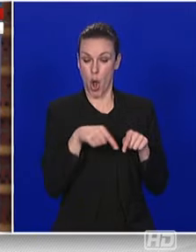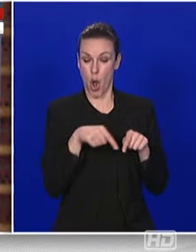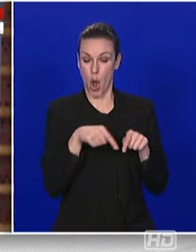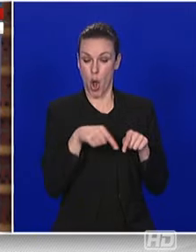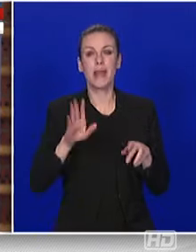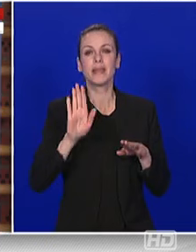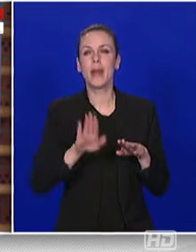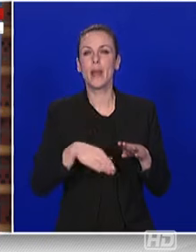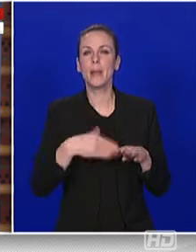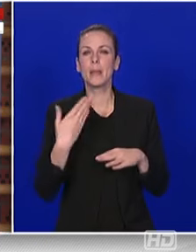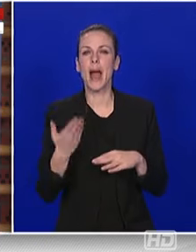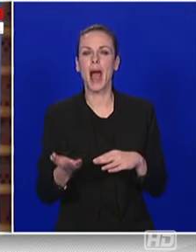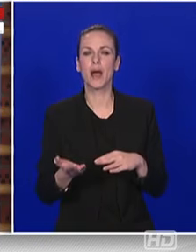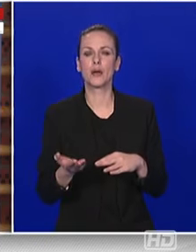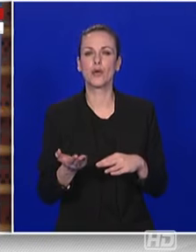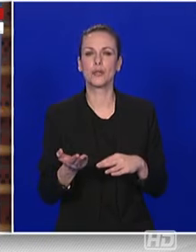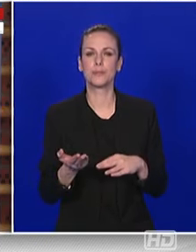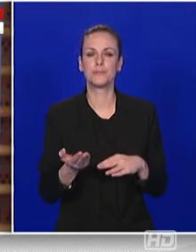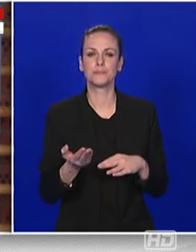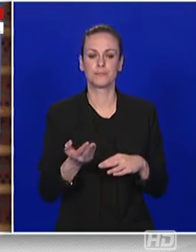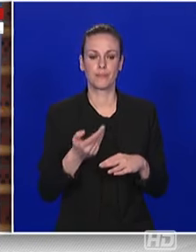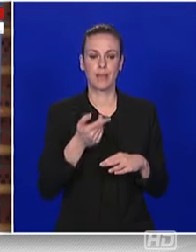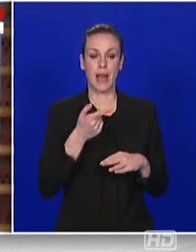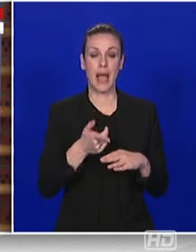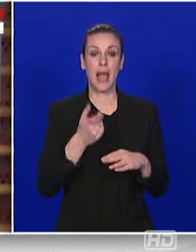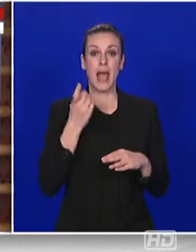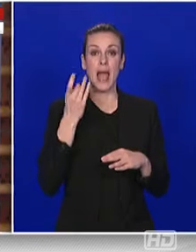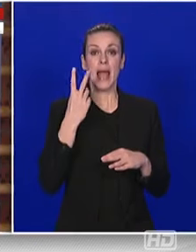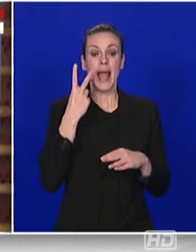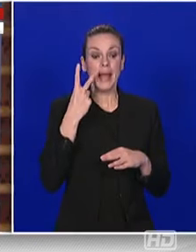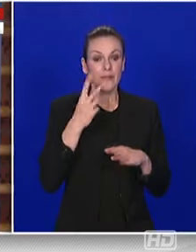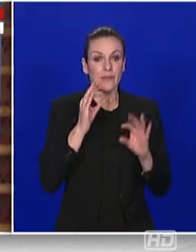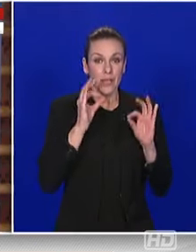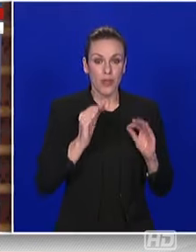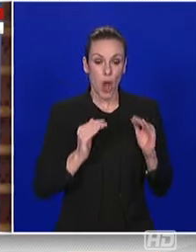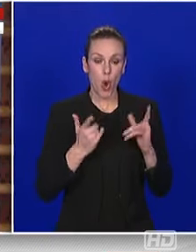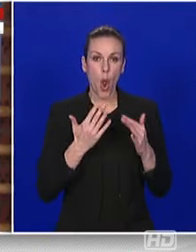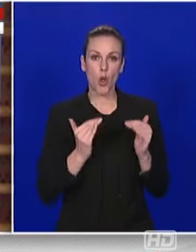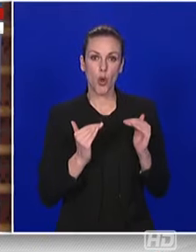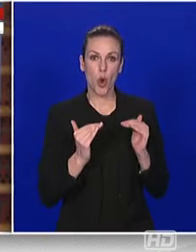je taj rast, stope rasta